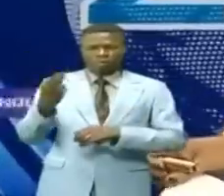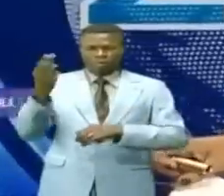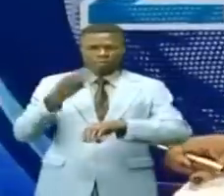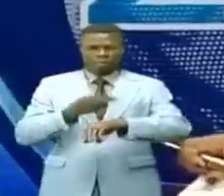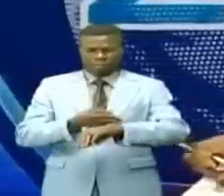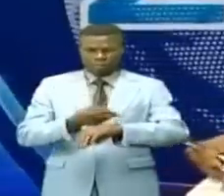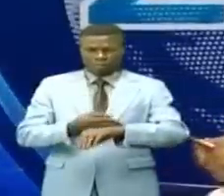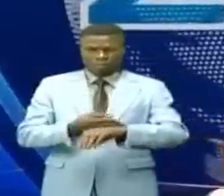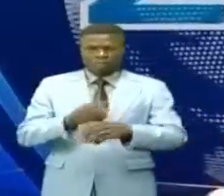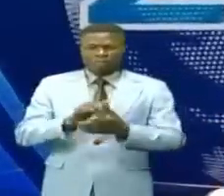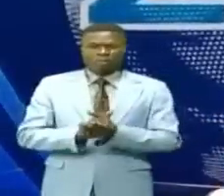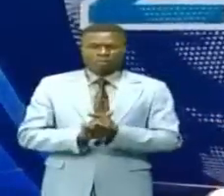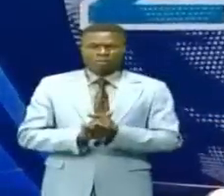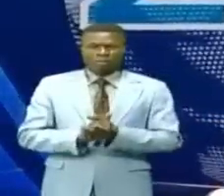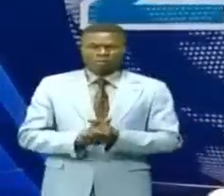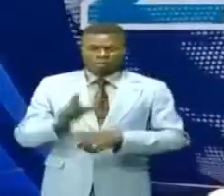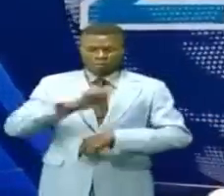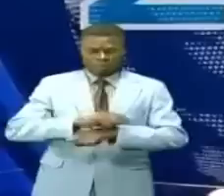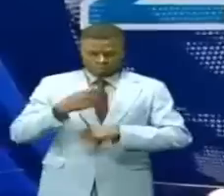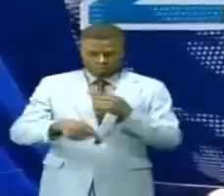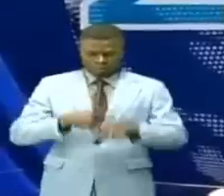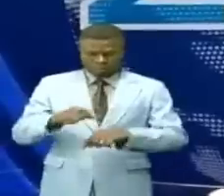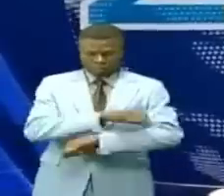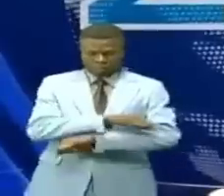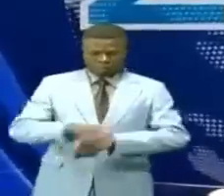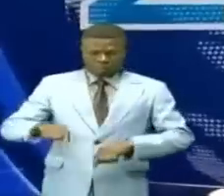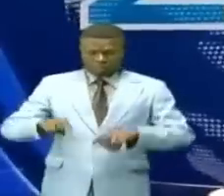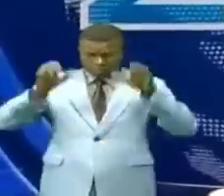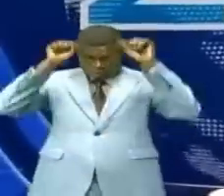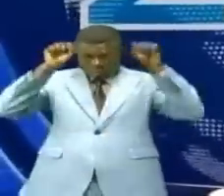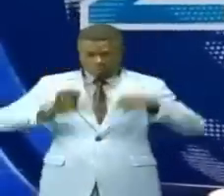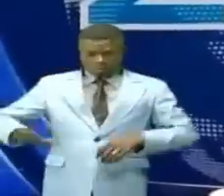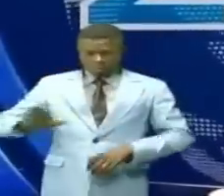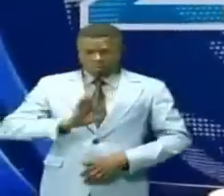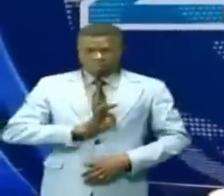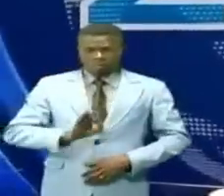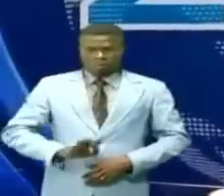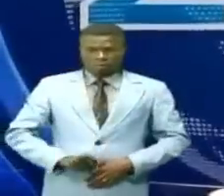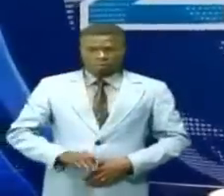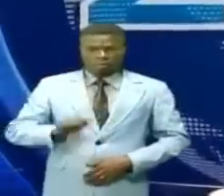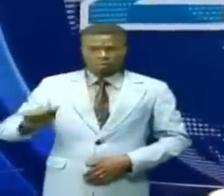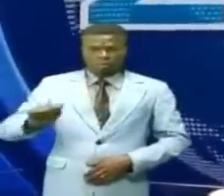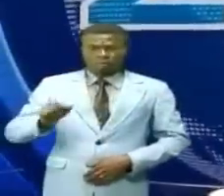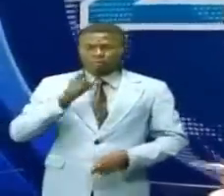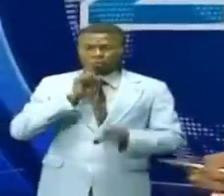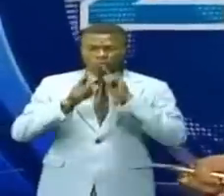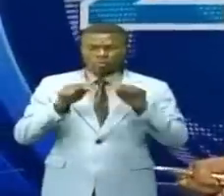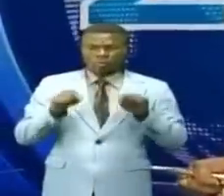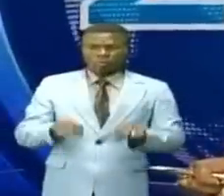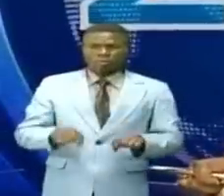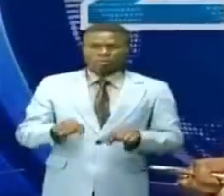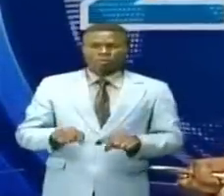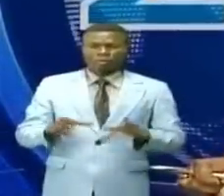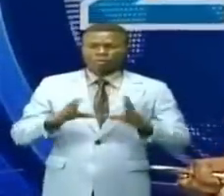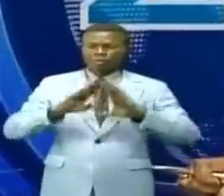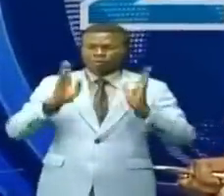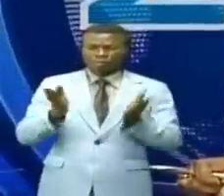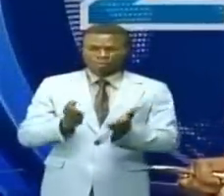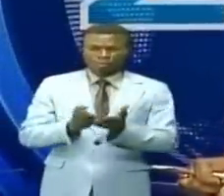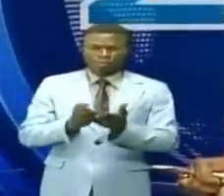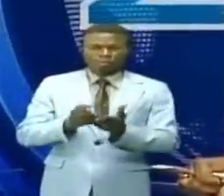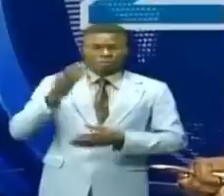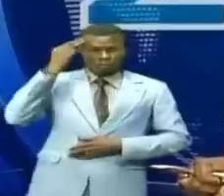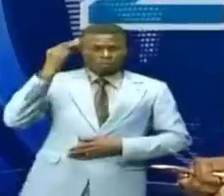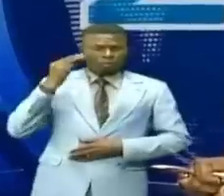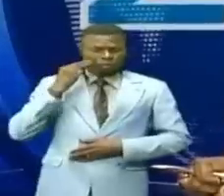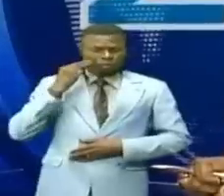chaîne nationale. Ce journal part de la cité de l'Union africaine où le chef de l'État, Félix-Antoine Tshisekedi Tshilombo, vient de présider